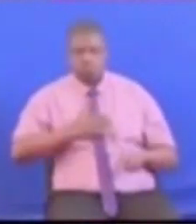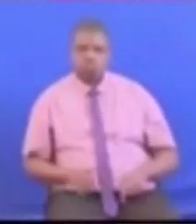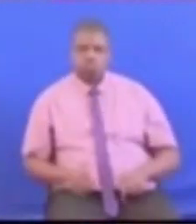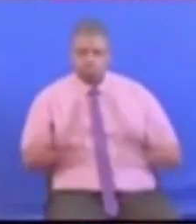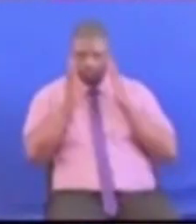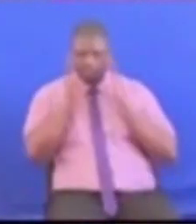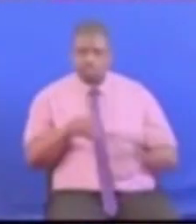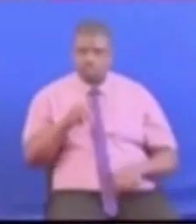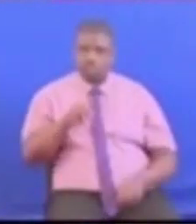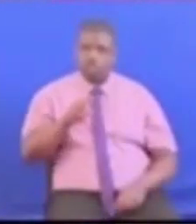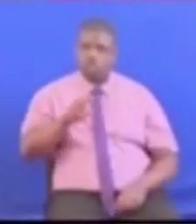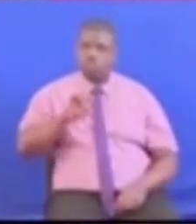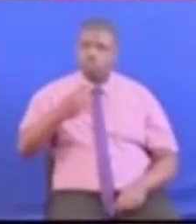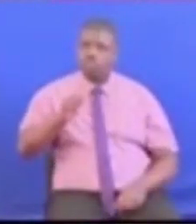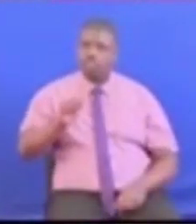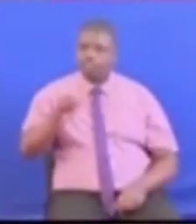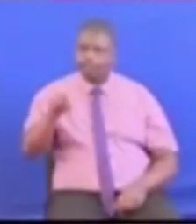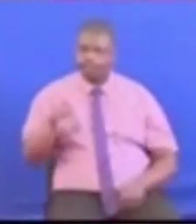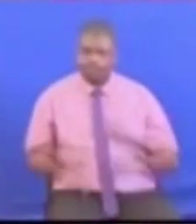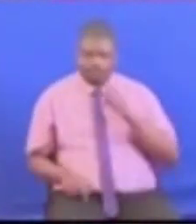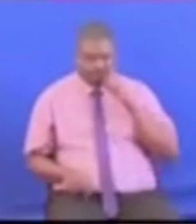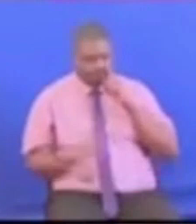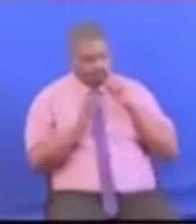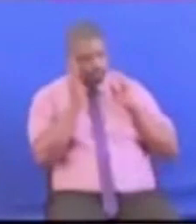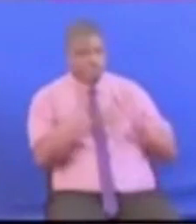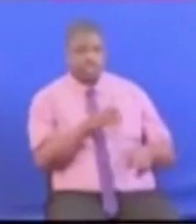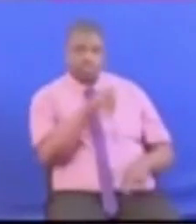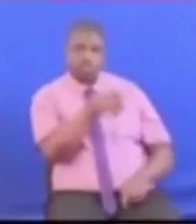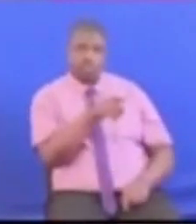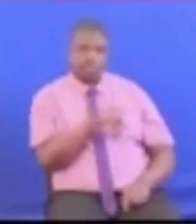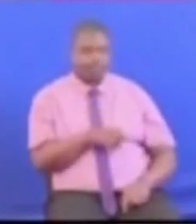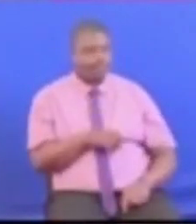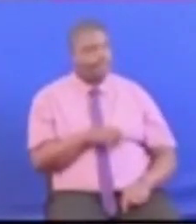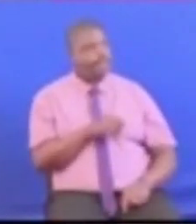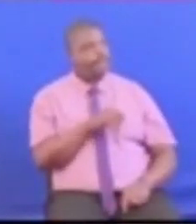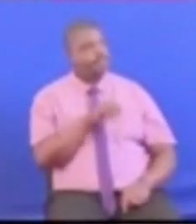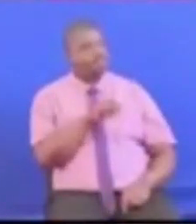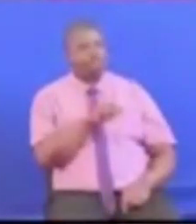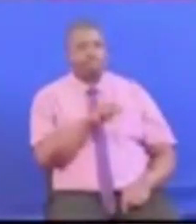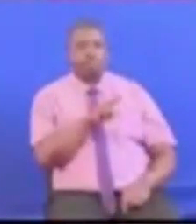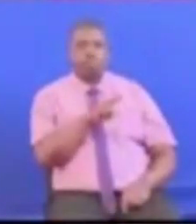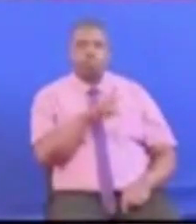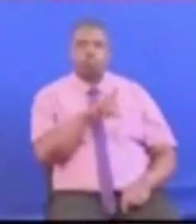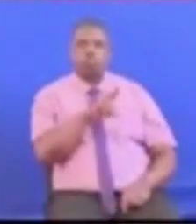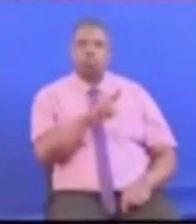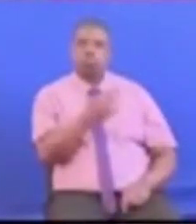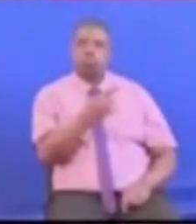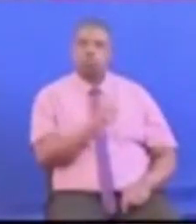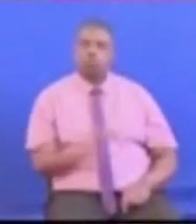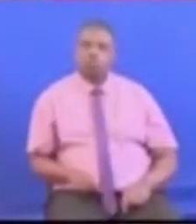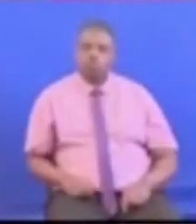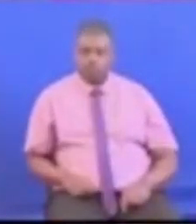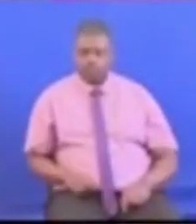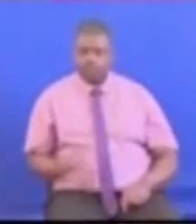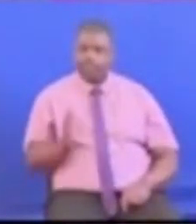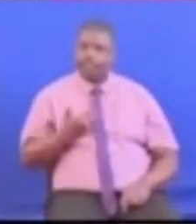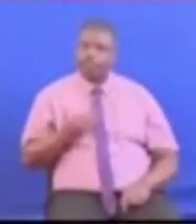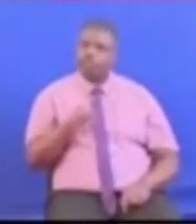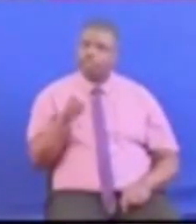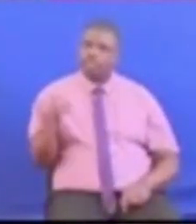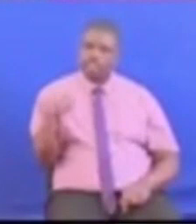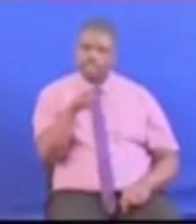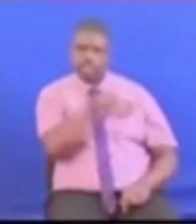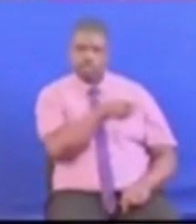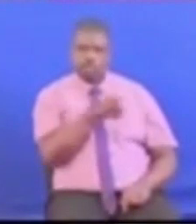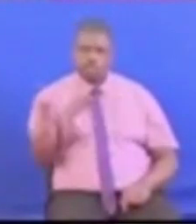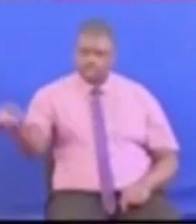Mheshimiwa Mwita Mwikabe Waitara na Mheshimiwa Philip Agustino Mlugo. Niliwataka wabunge hao